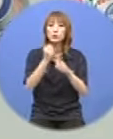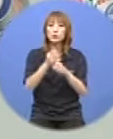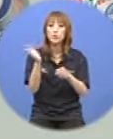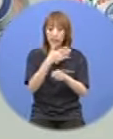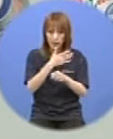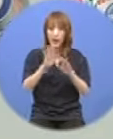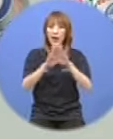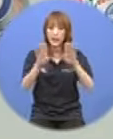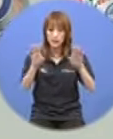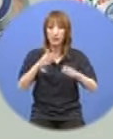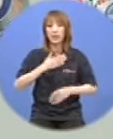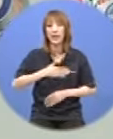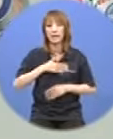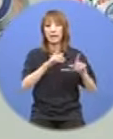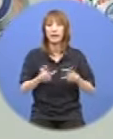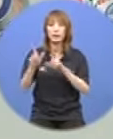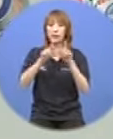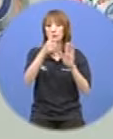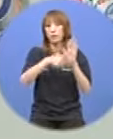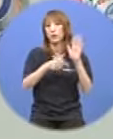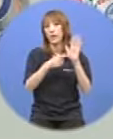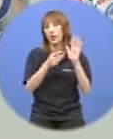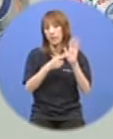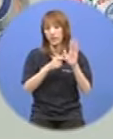快適な暮らしをテーマに語ります。